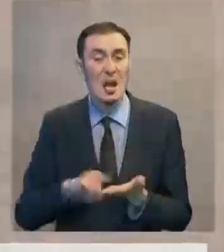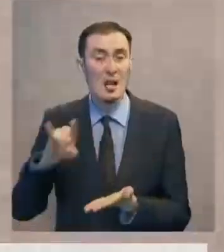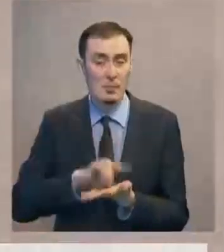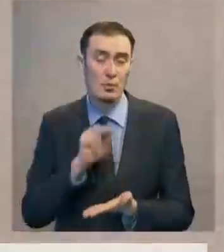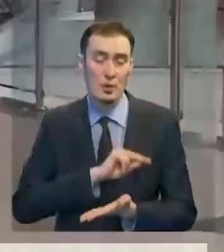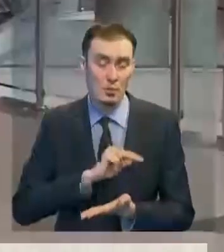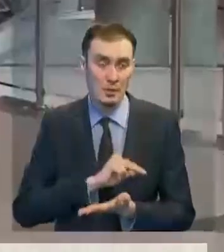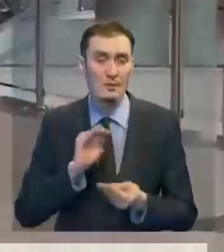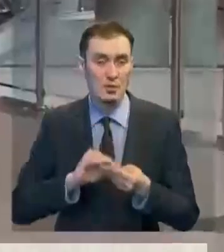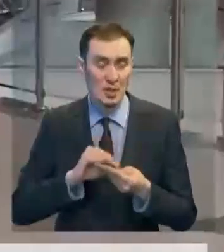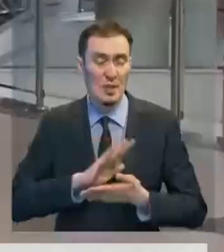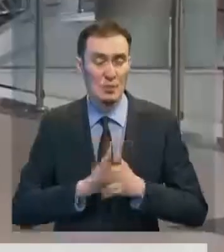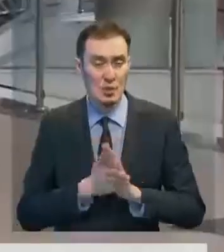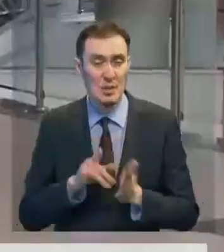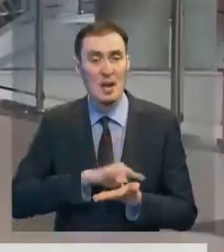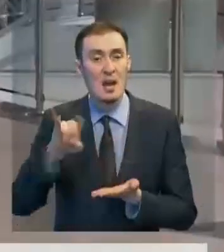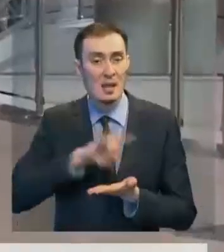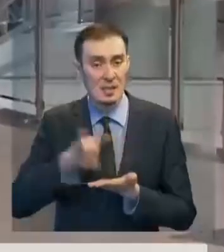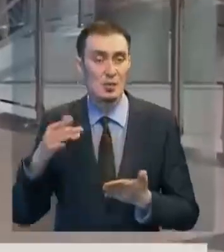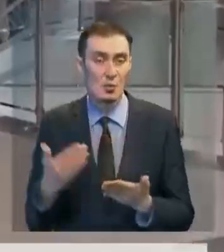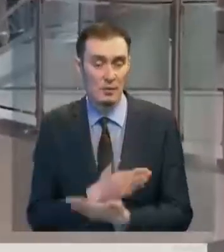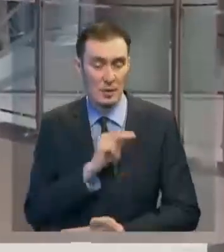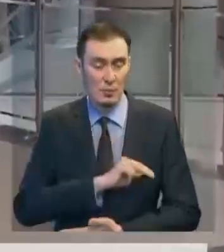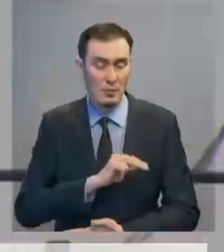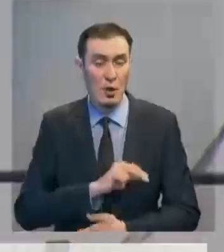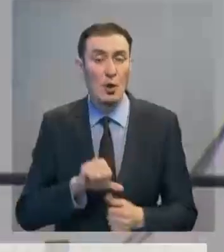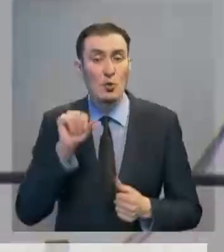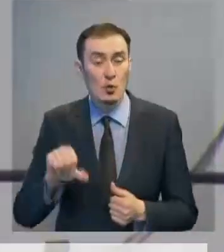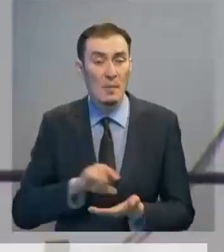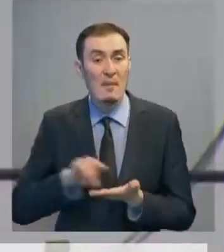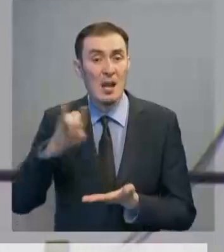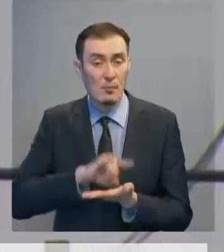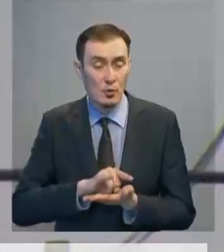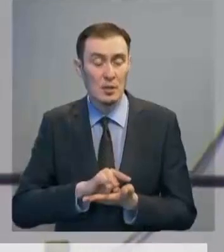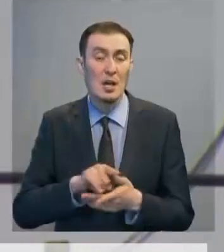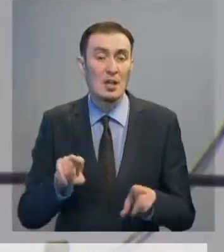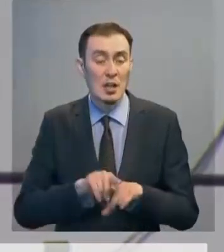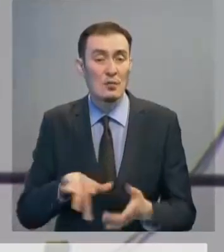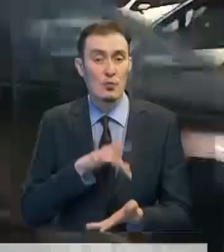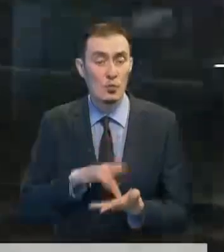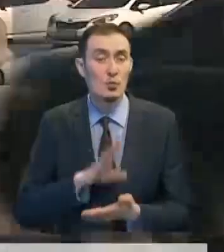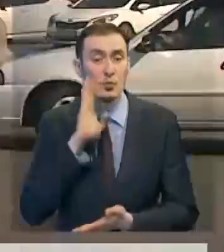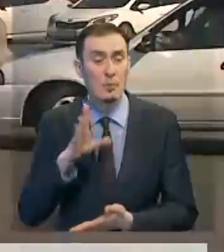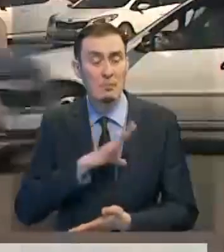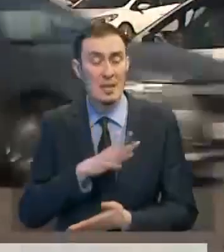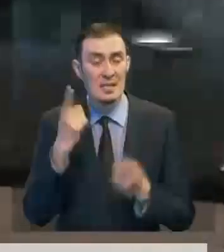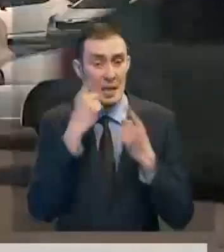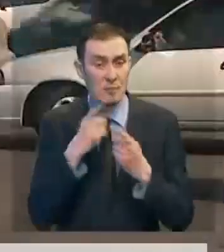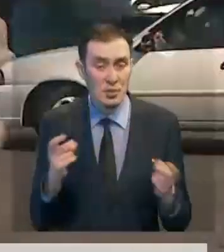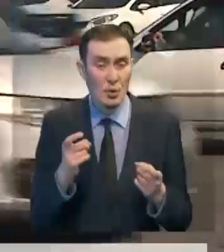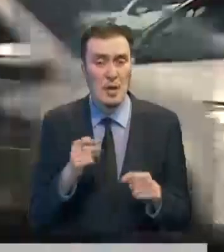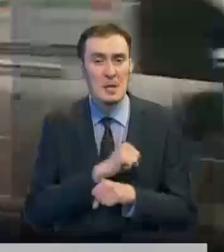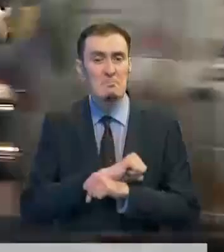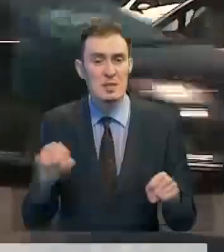работает в штатном режиме рейсы возобновили помимо воздушная гавань и экстренные службы мегаполиса с утра получили сообщение о минировании